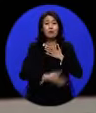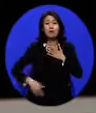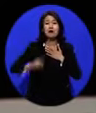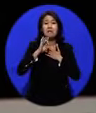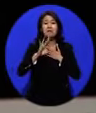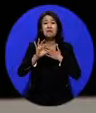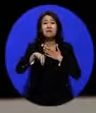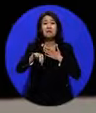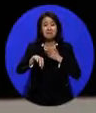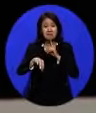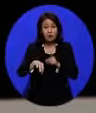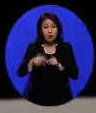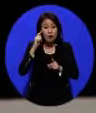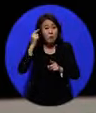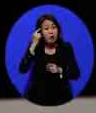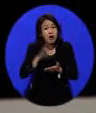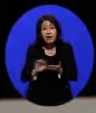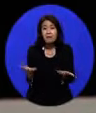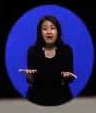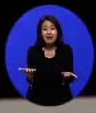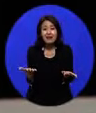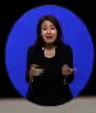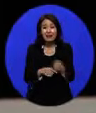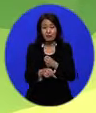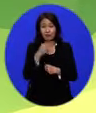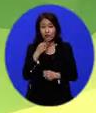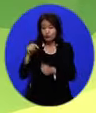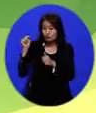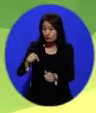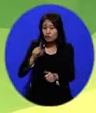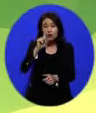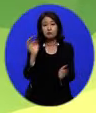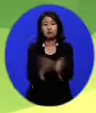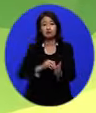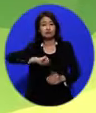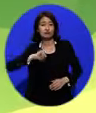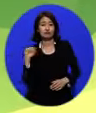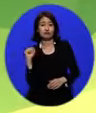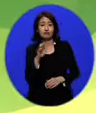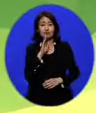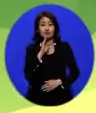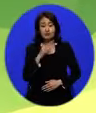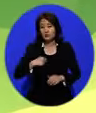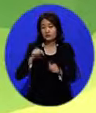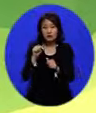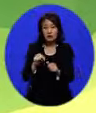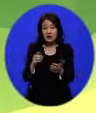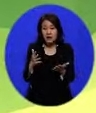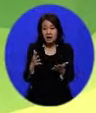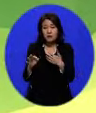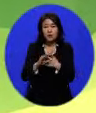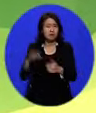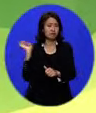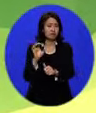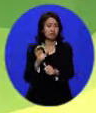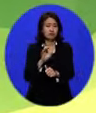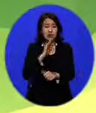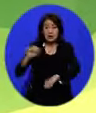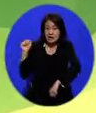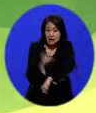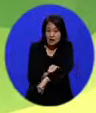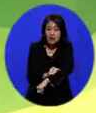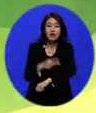왜? 머리를 쓸 일이 없는 거야. 시키는 것만 하면 돼. 시키는 거 안 시키는 거 하면 혼나.